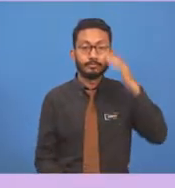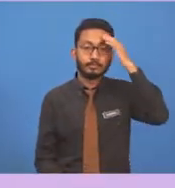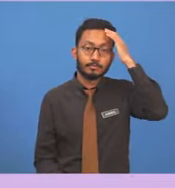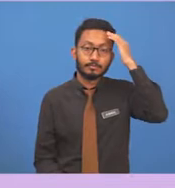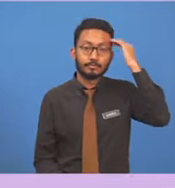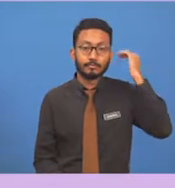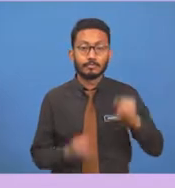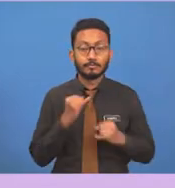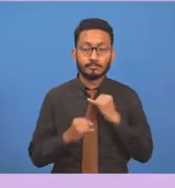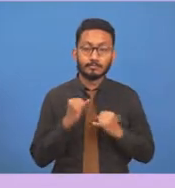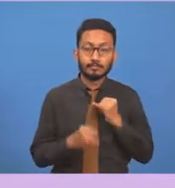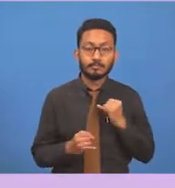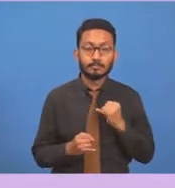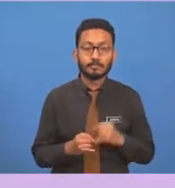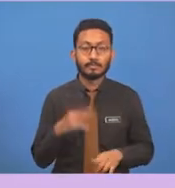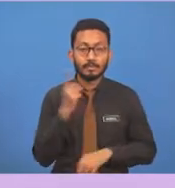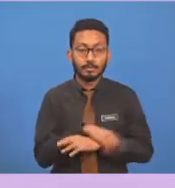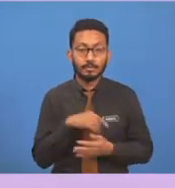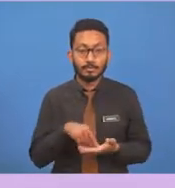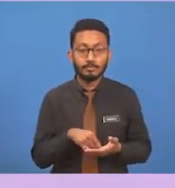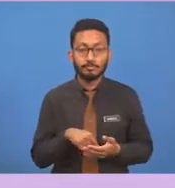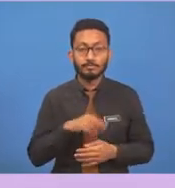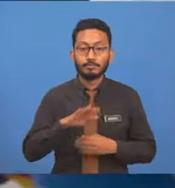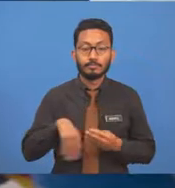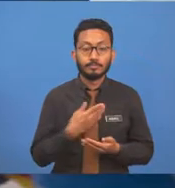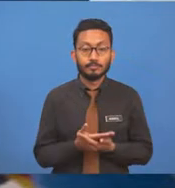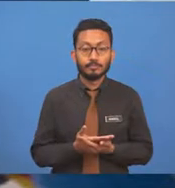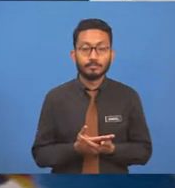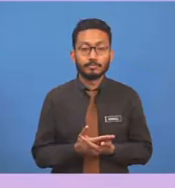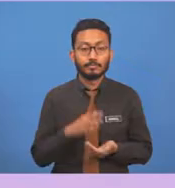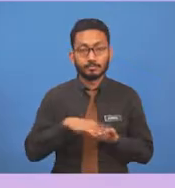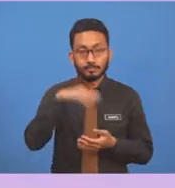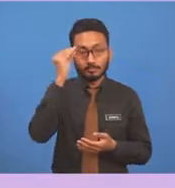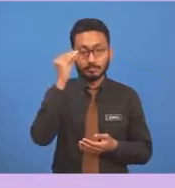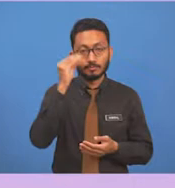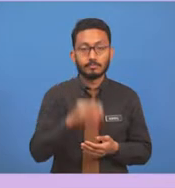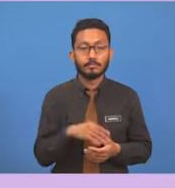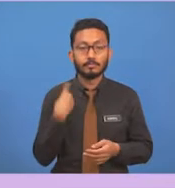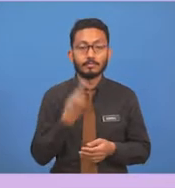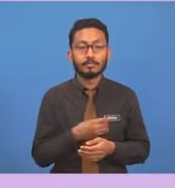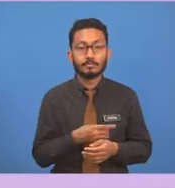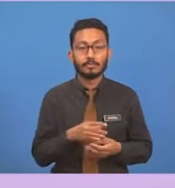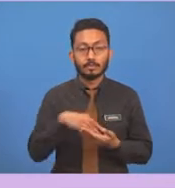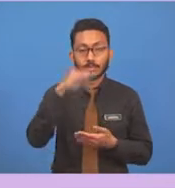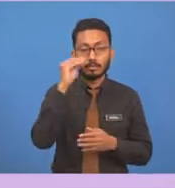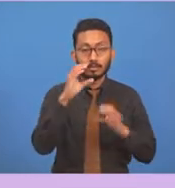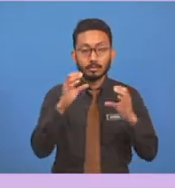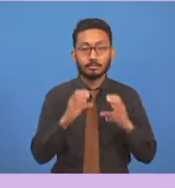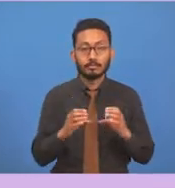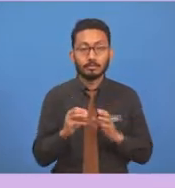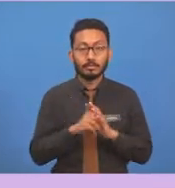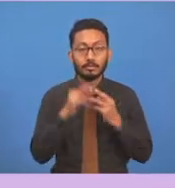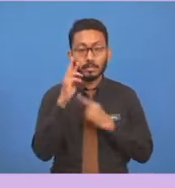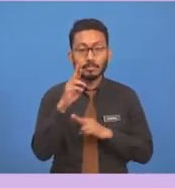pembelajaran hari ini. Sebagai rumusan pembelajaran hari ini, kita belajar cara-cara menghormati warga sekolah